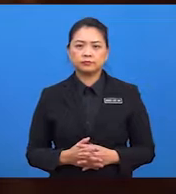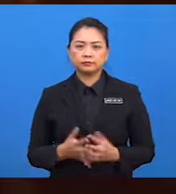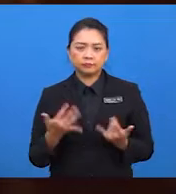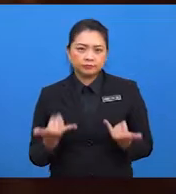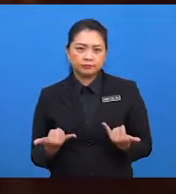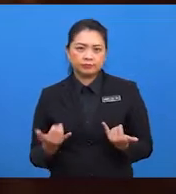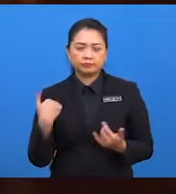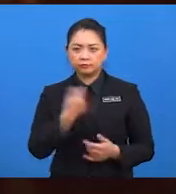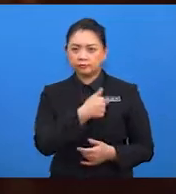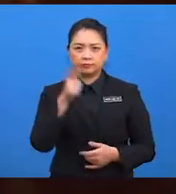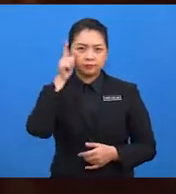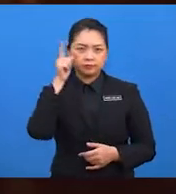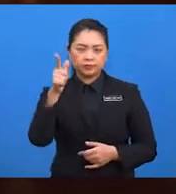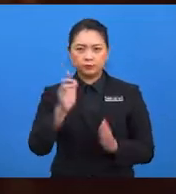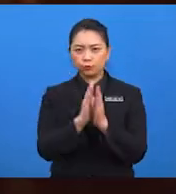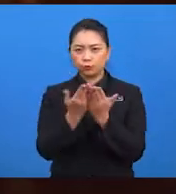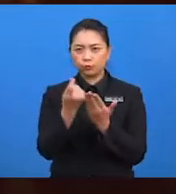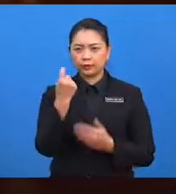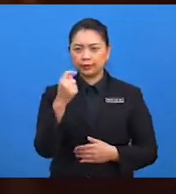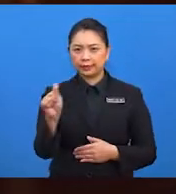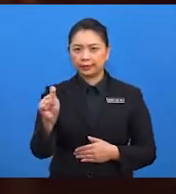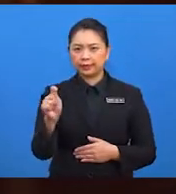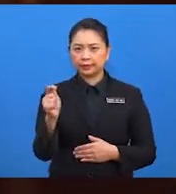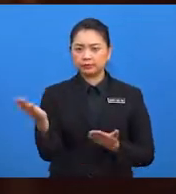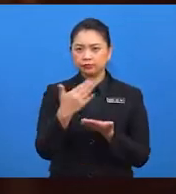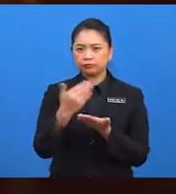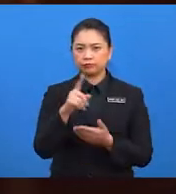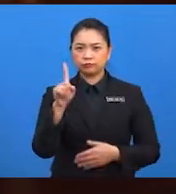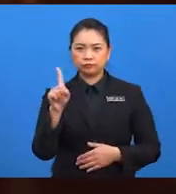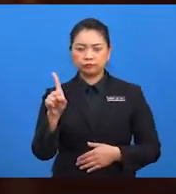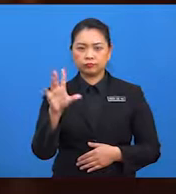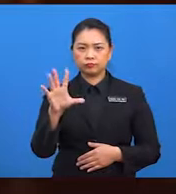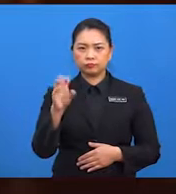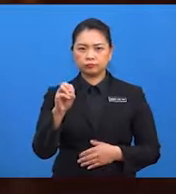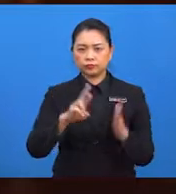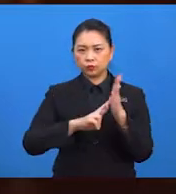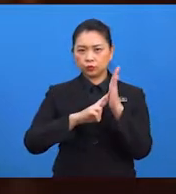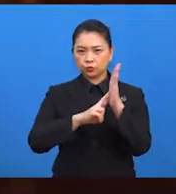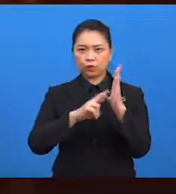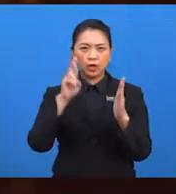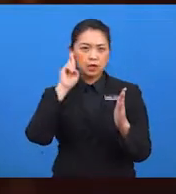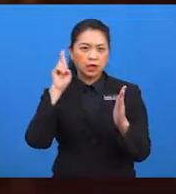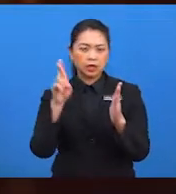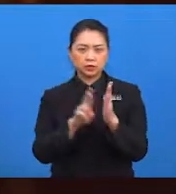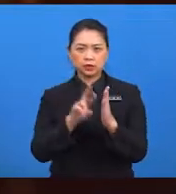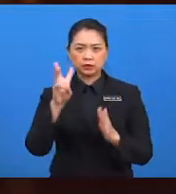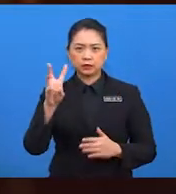Ayuh murid-murid, kita lihat buku teks muka surat 150, rujuk